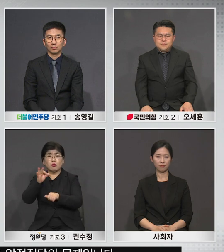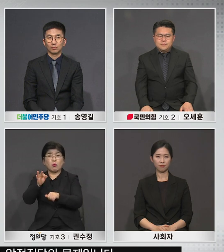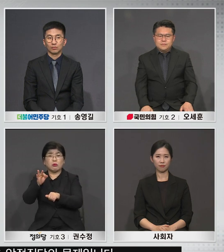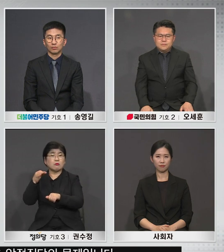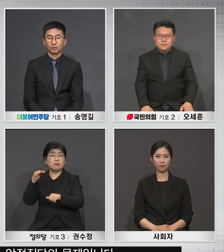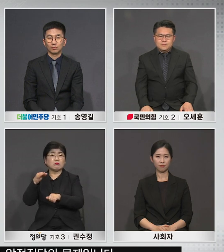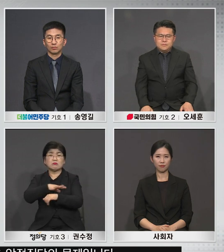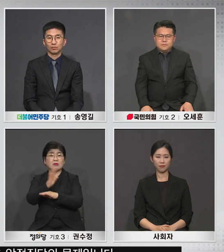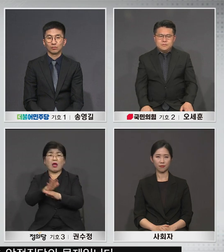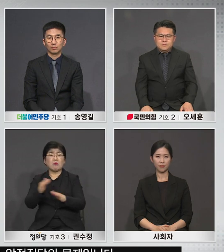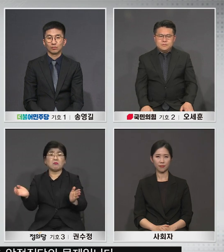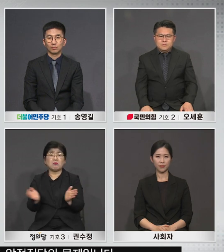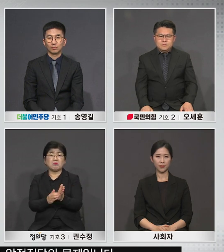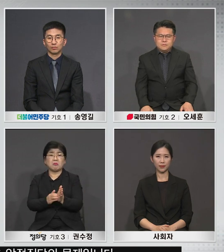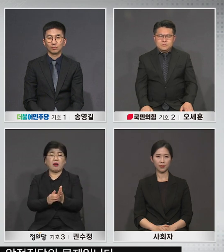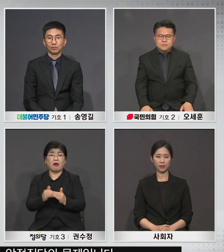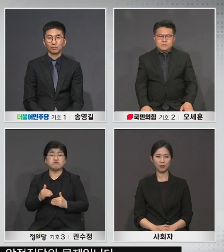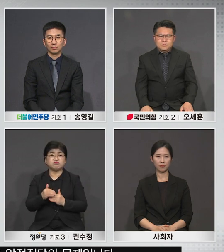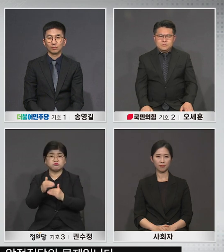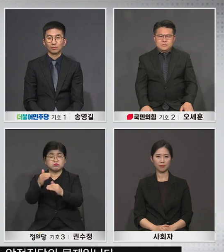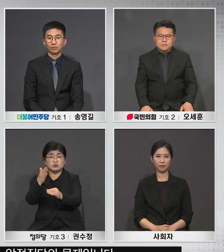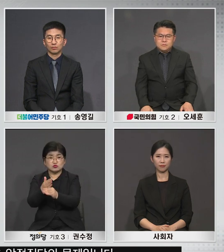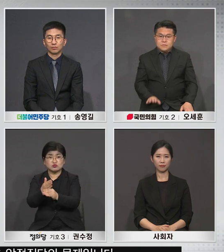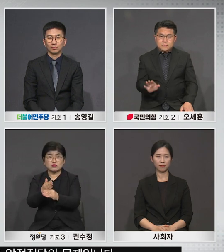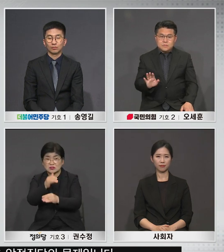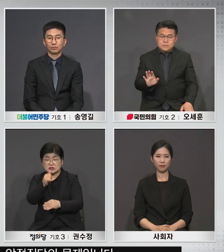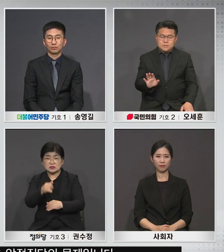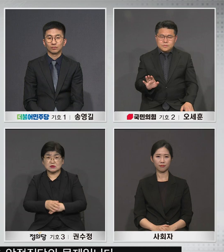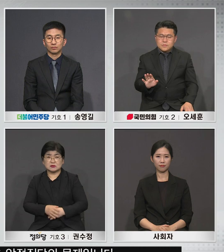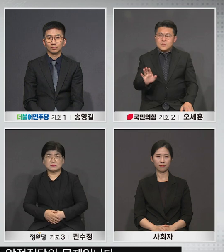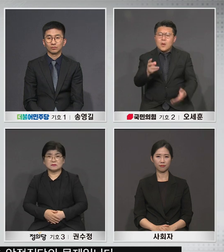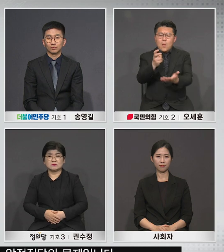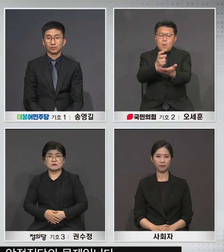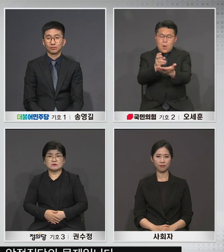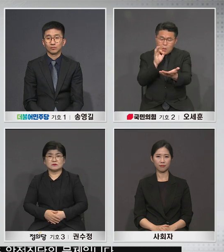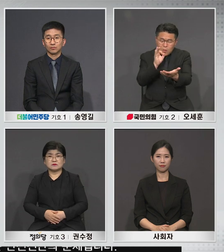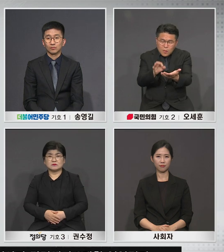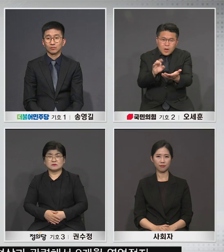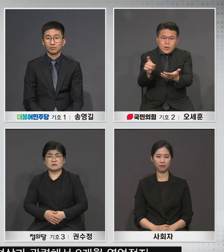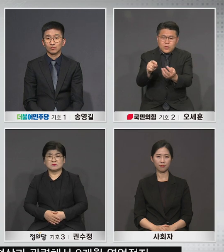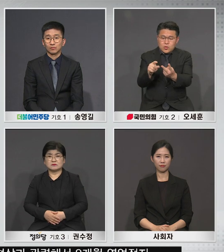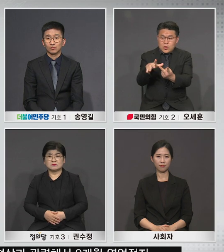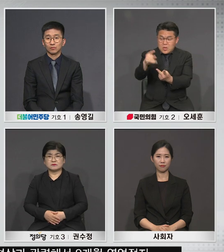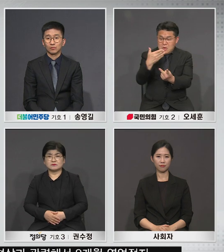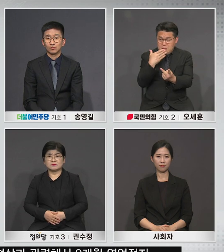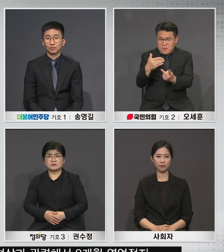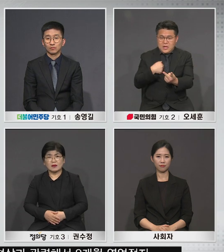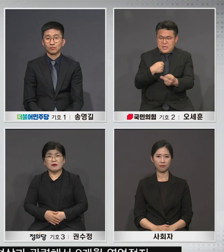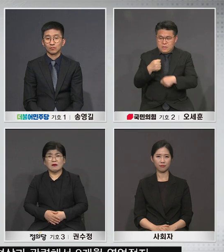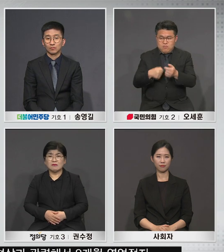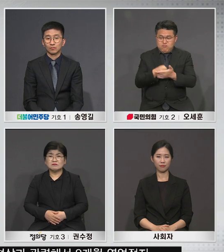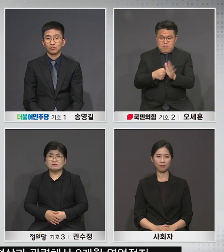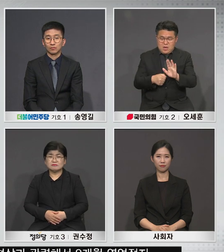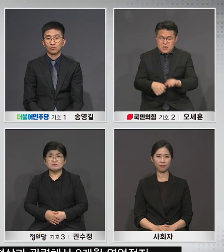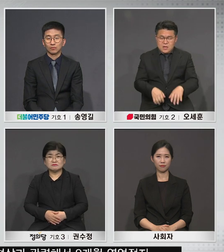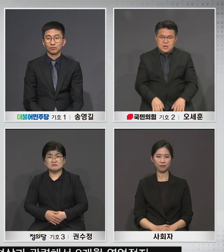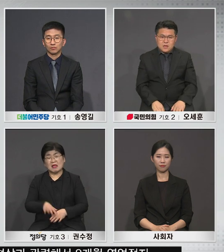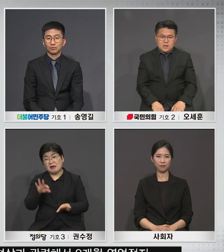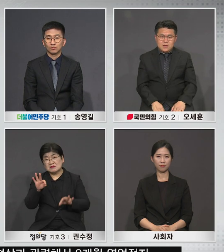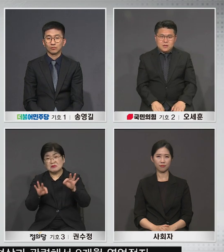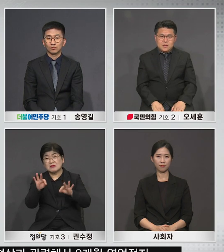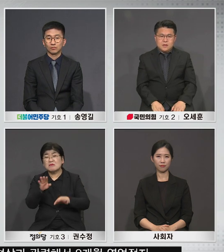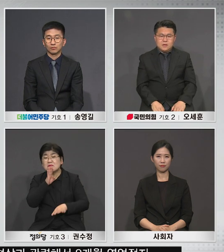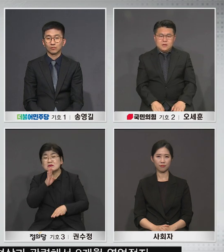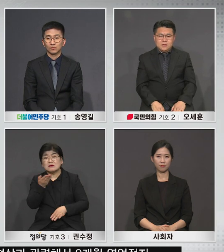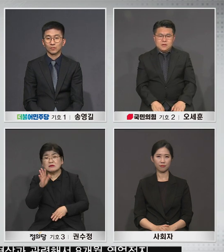진행하고 있는데요. 그것은 서울시가 결정한 게 아니라 법적으로 선택할 수 있도록 돼 있습니다. 선택을 하셨다고 하더라도 과징금으로